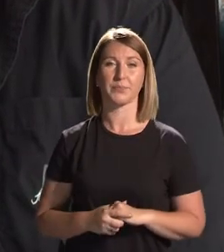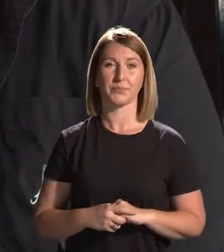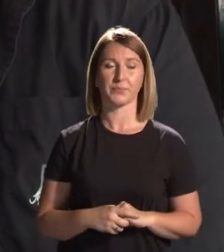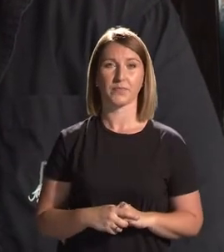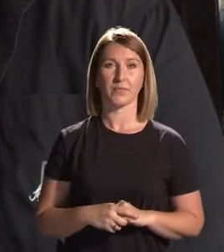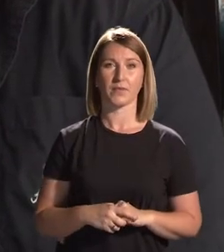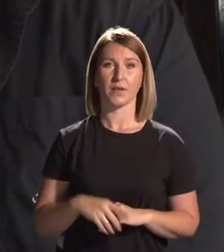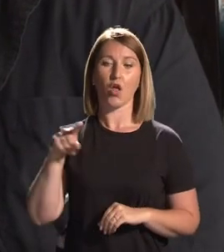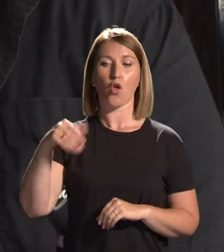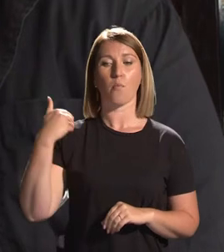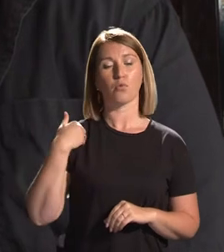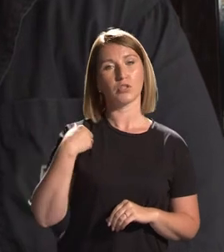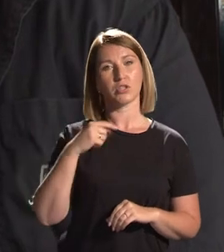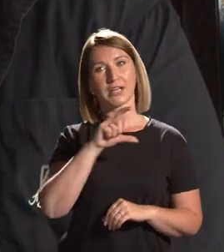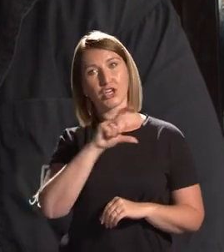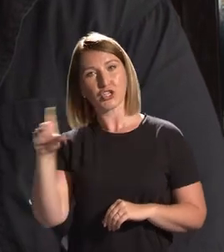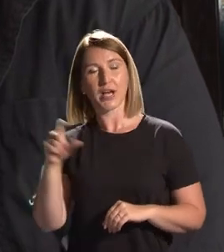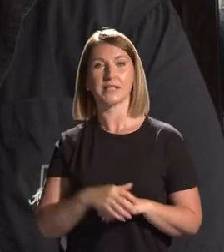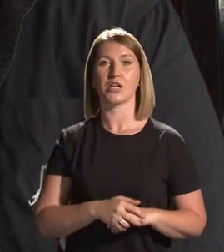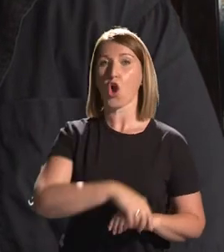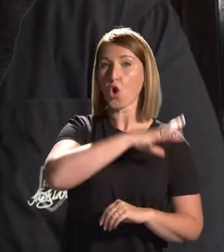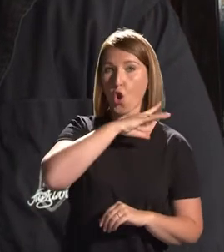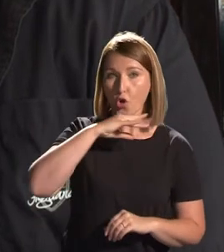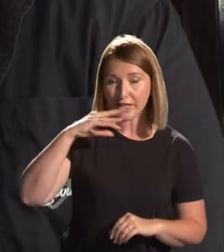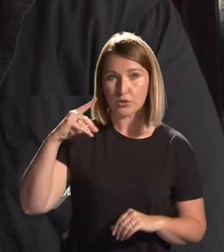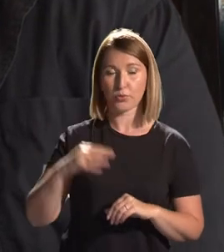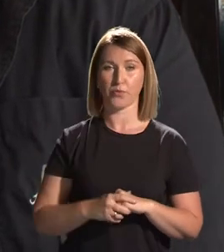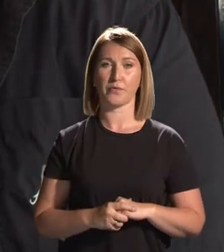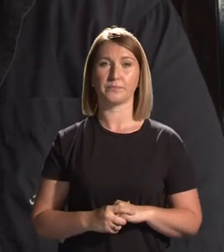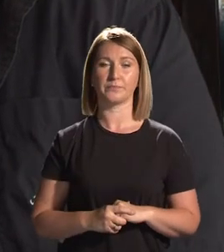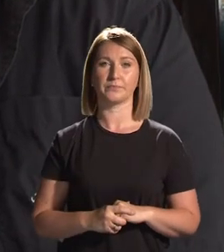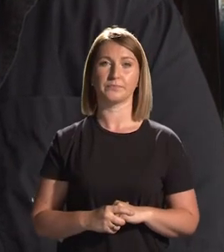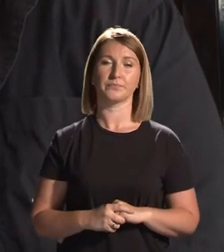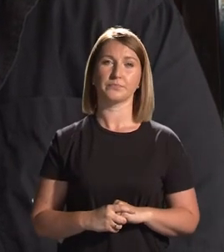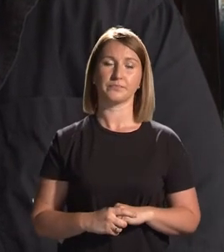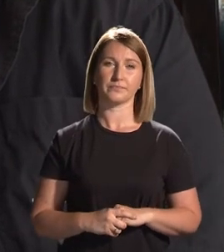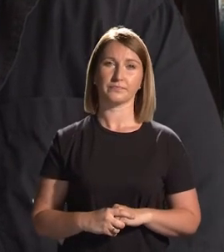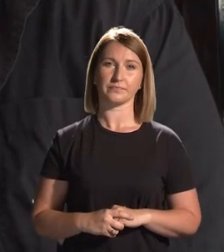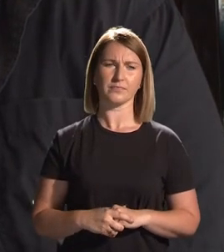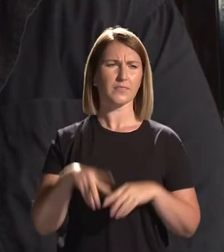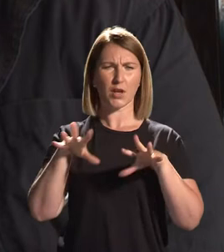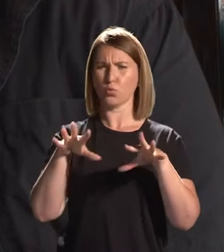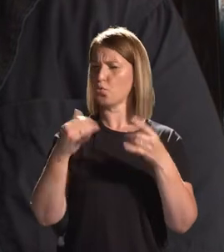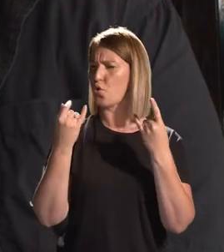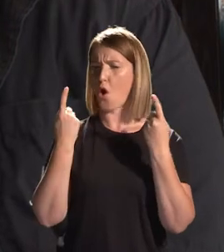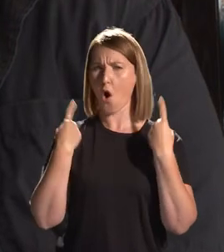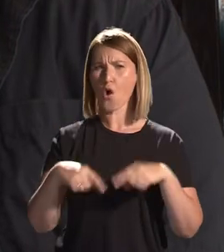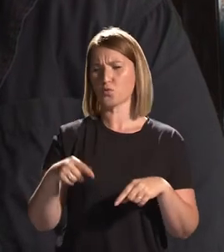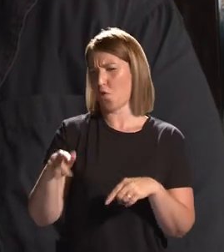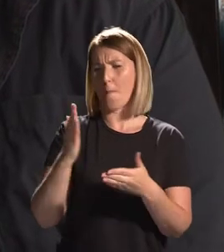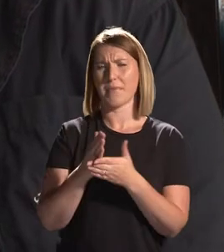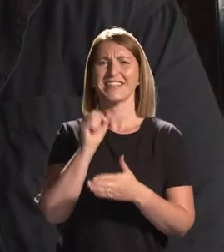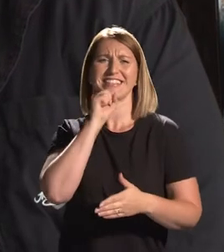jest to okres kapistów, jest to okres kolorystów, Cybisowa, inne osoby. To byli po prostu starsi